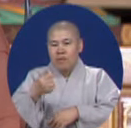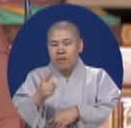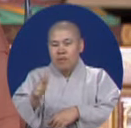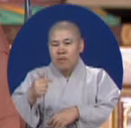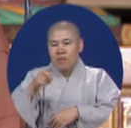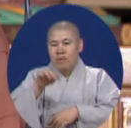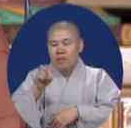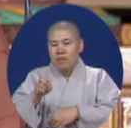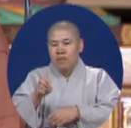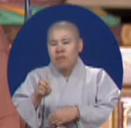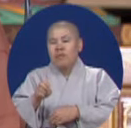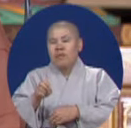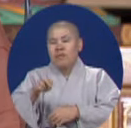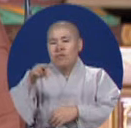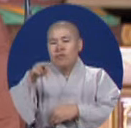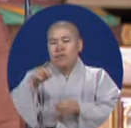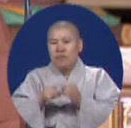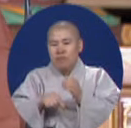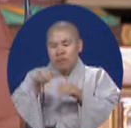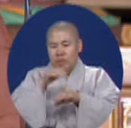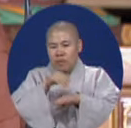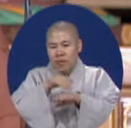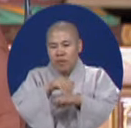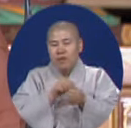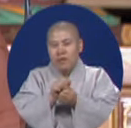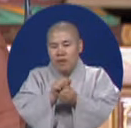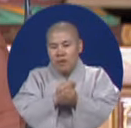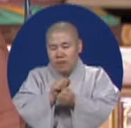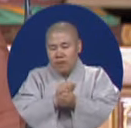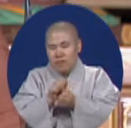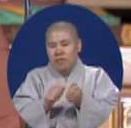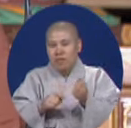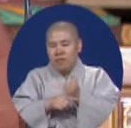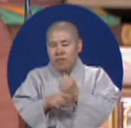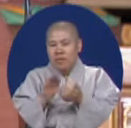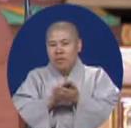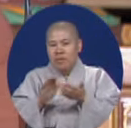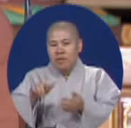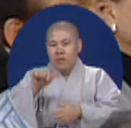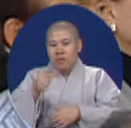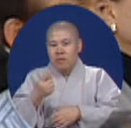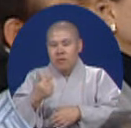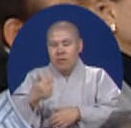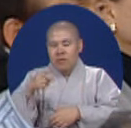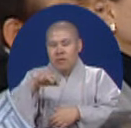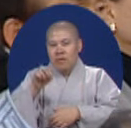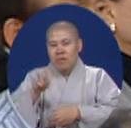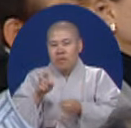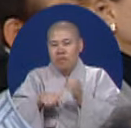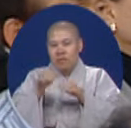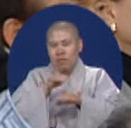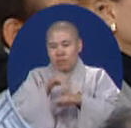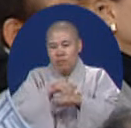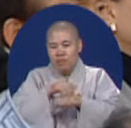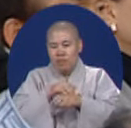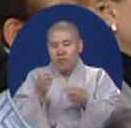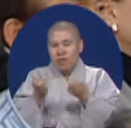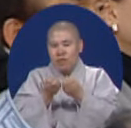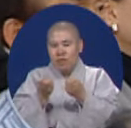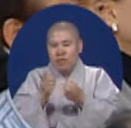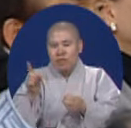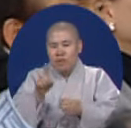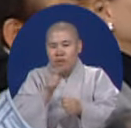수도를 한다 이거죠. 이 관심수도가 아주 중요해요. 그 관심수도를 이제 어떻게 하냐. 중요한